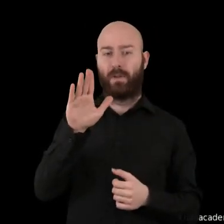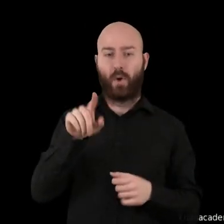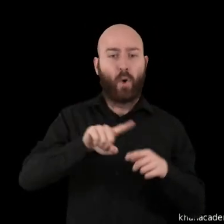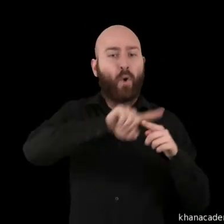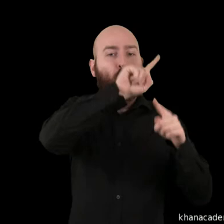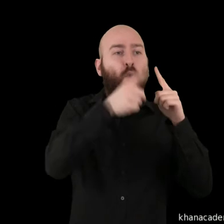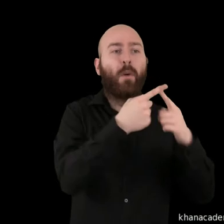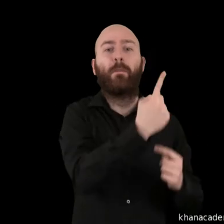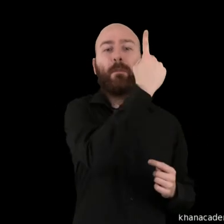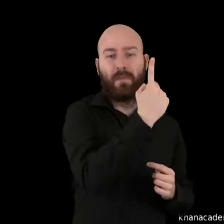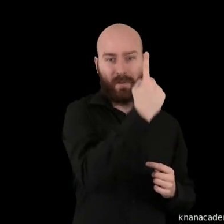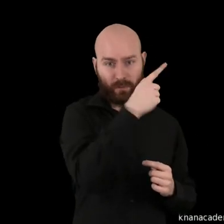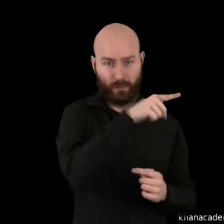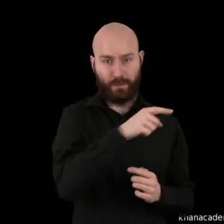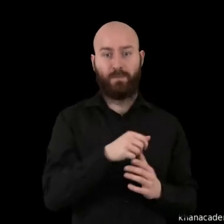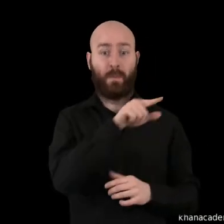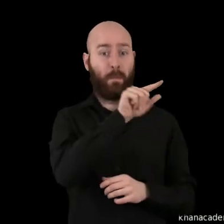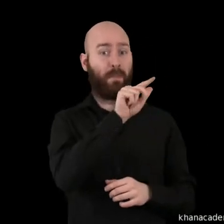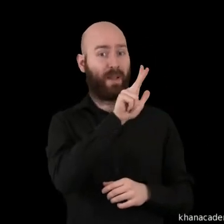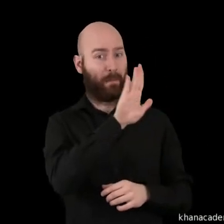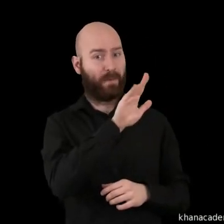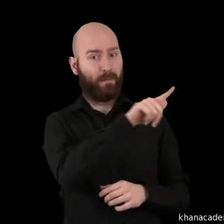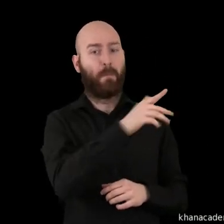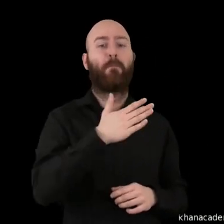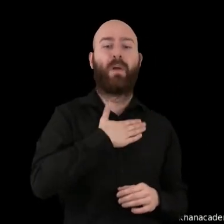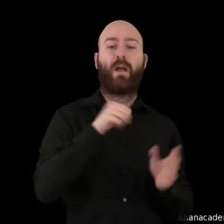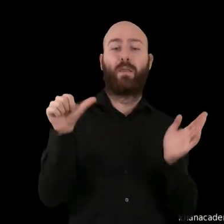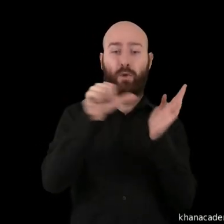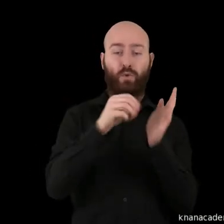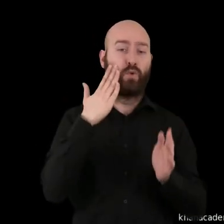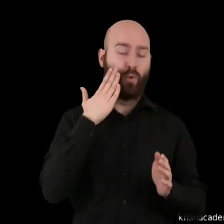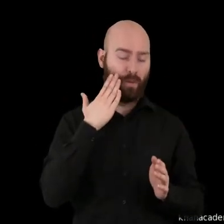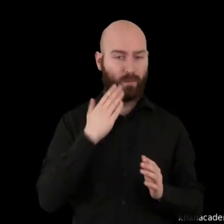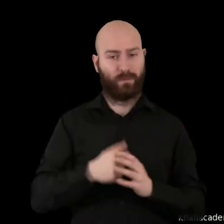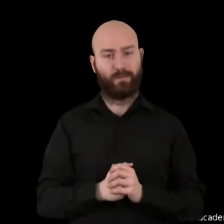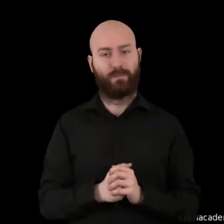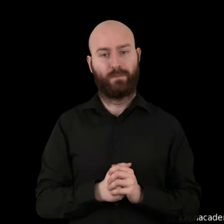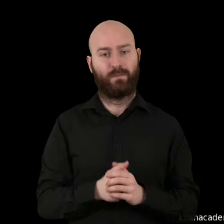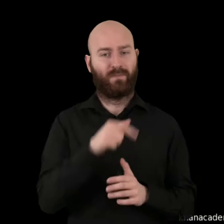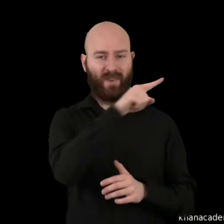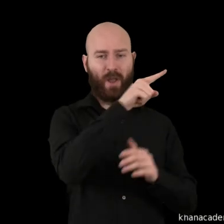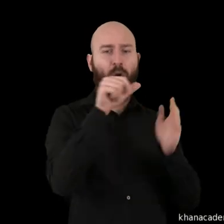PKB w pierwszym roku. W pierwszym roku. Ten PKB wynosi 1000 dolarów.